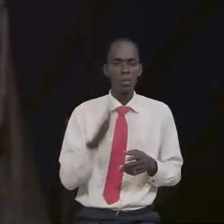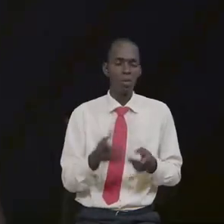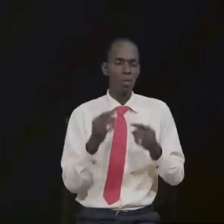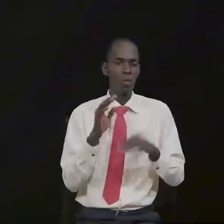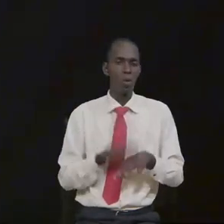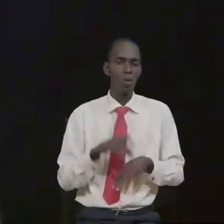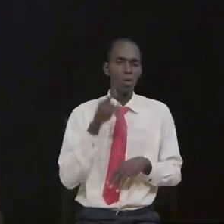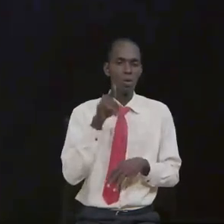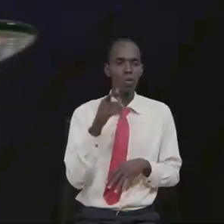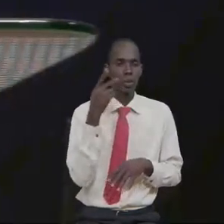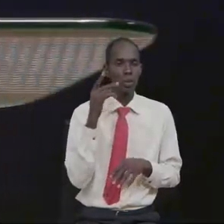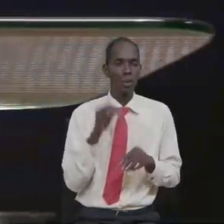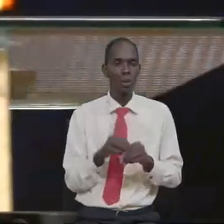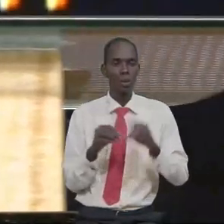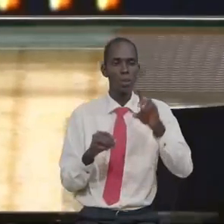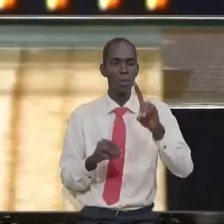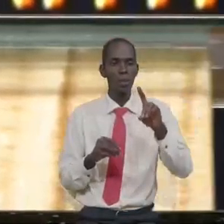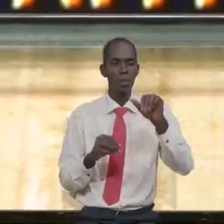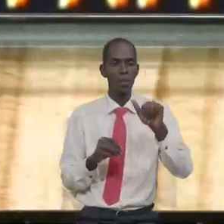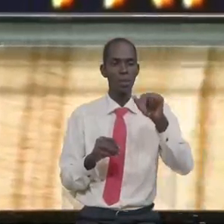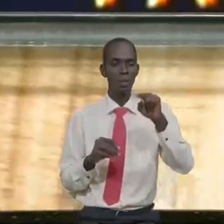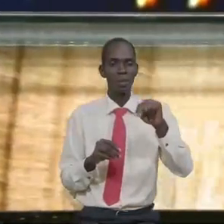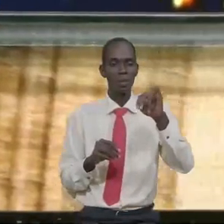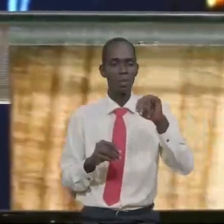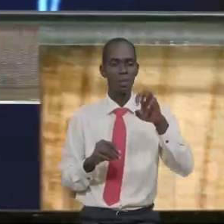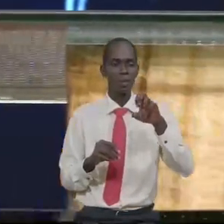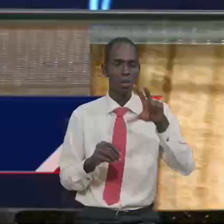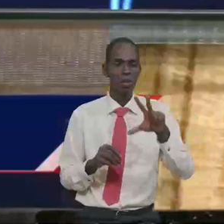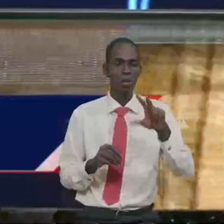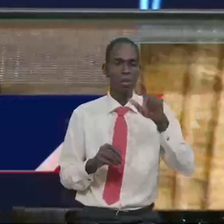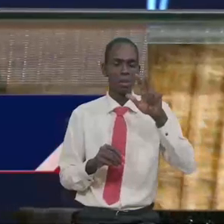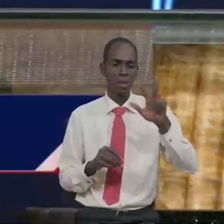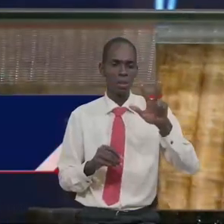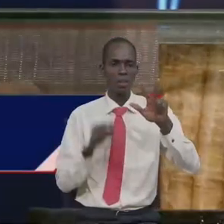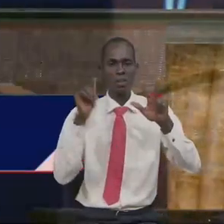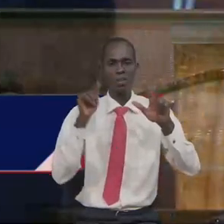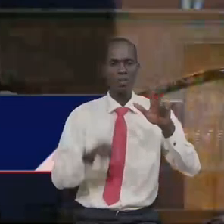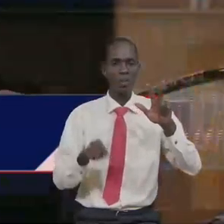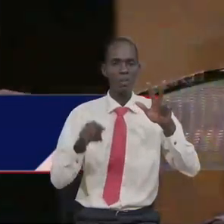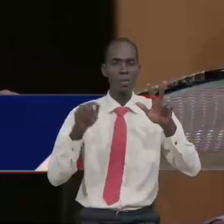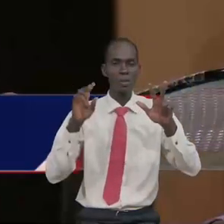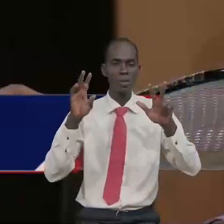Allons à Daniel chapitre 3, verset 17.